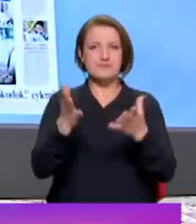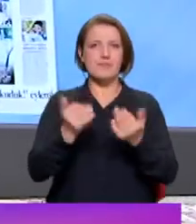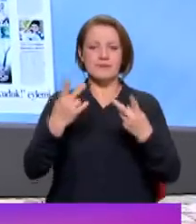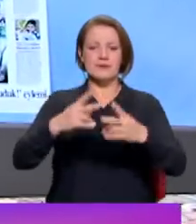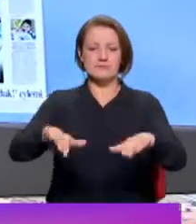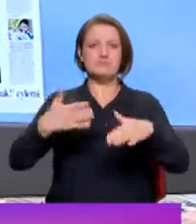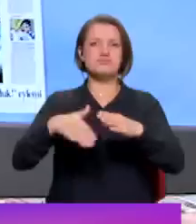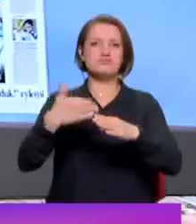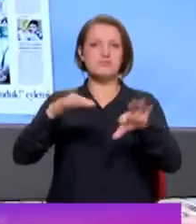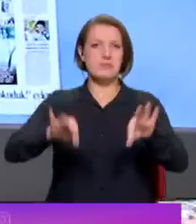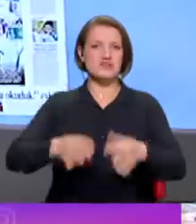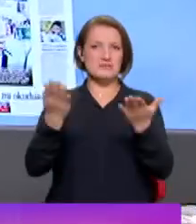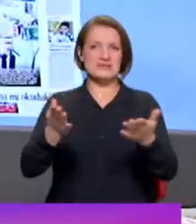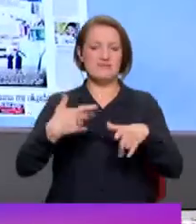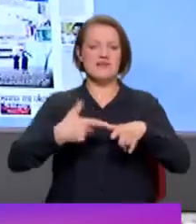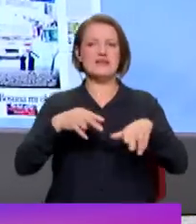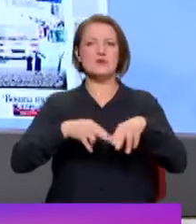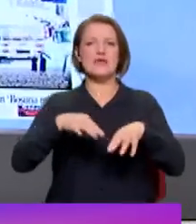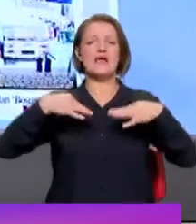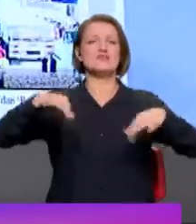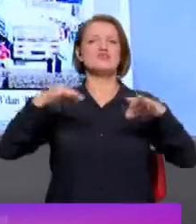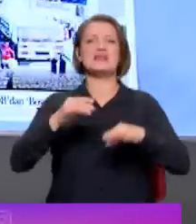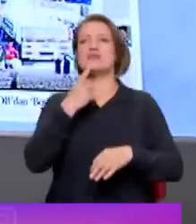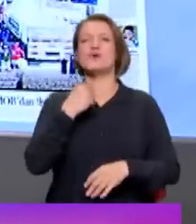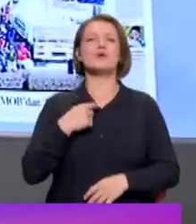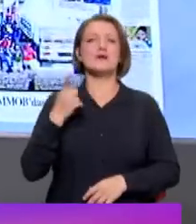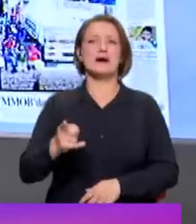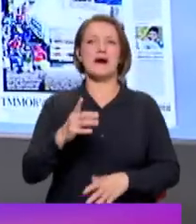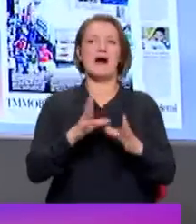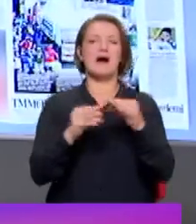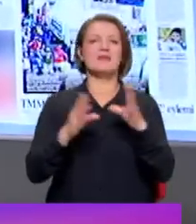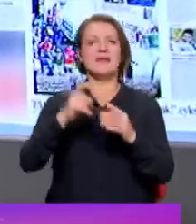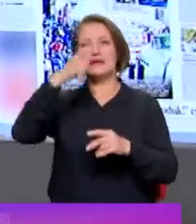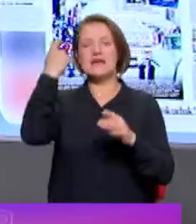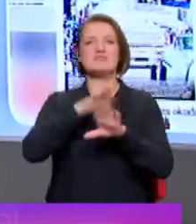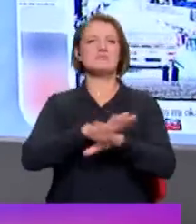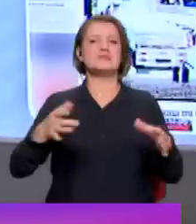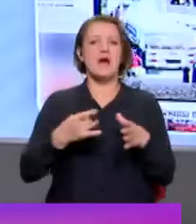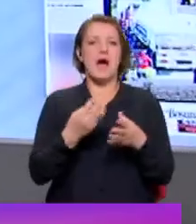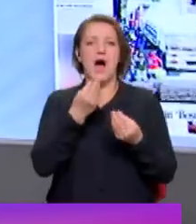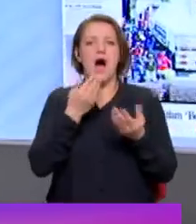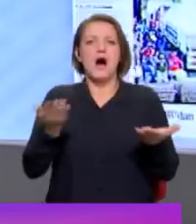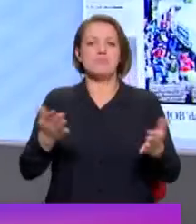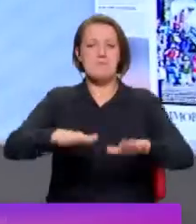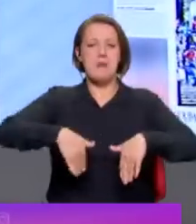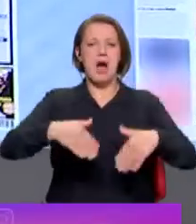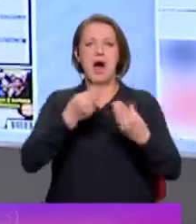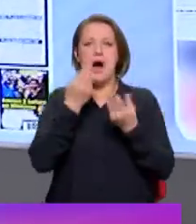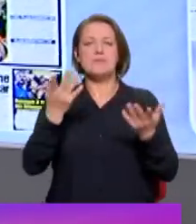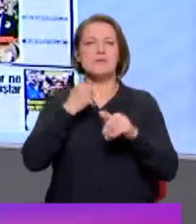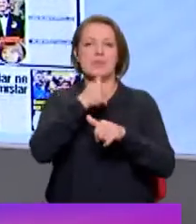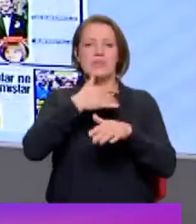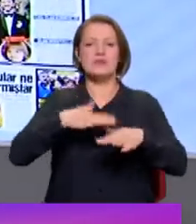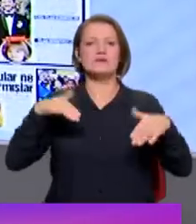mesaj yazmaya başlamışlar Fersan kurt Eskişehir'den diyor ki Adana'da Yaz bitti karpuz yiyemedik mangal yapamadık Denizi